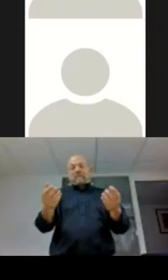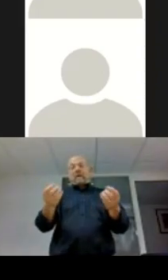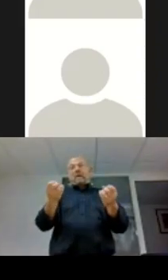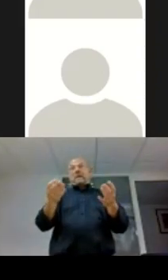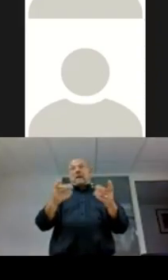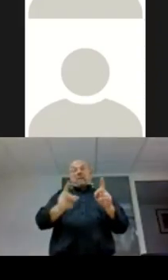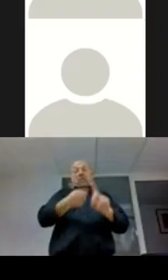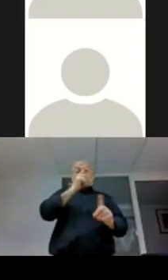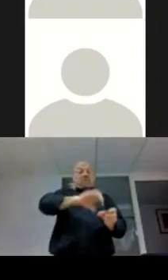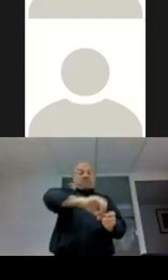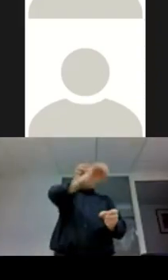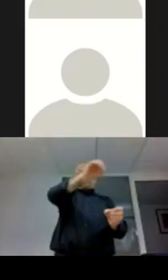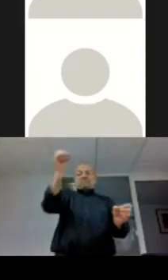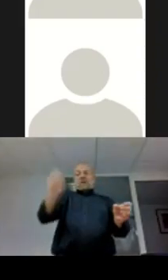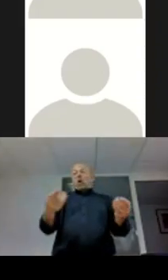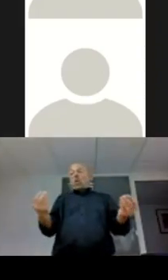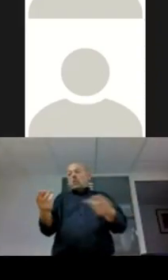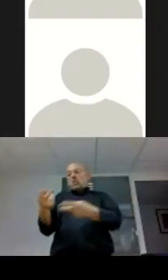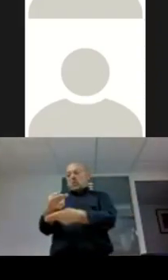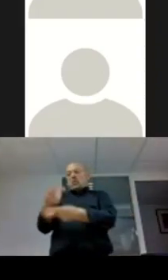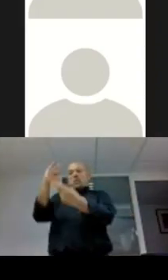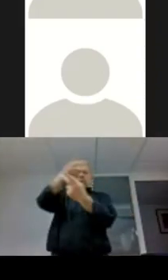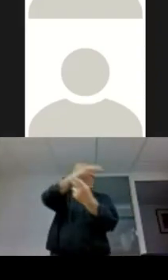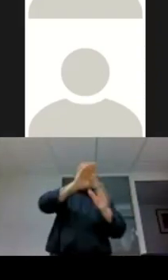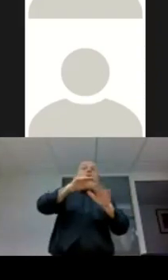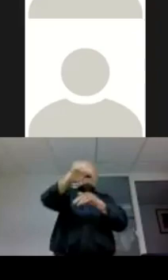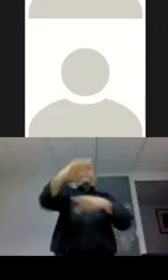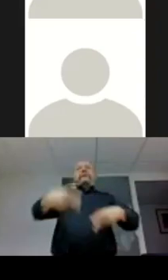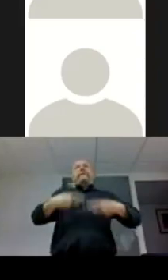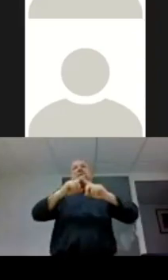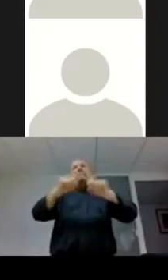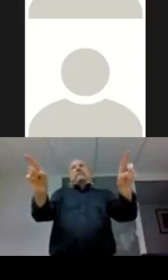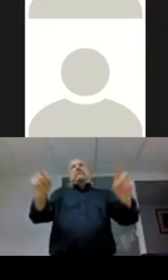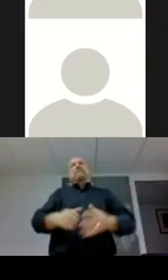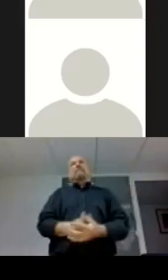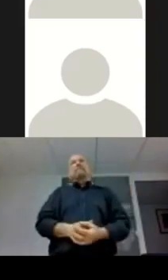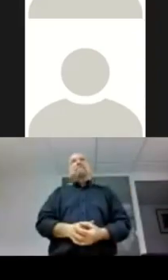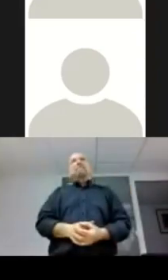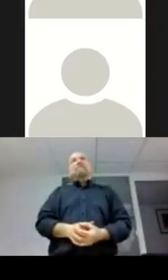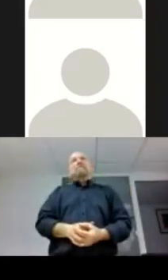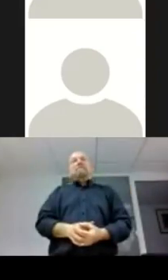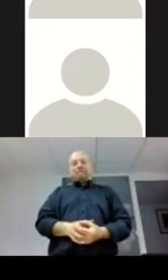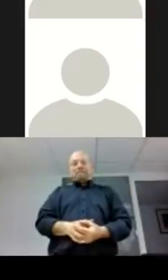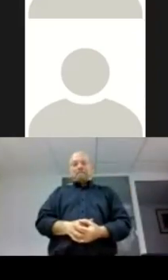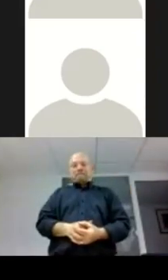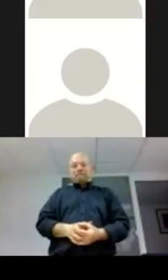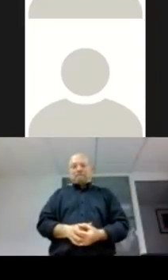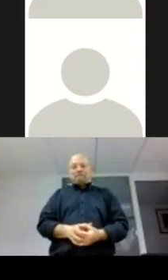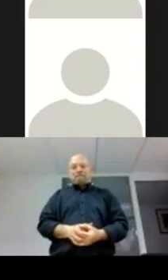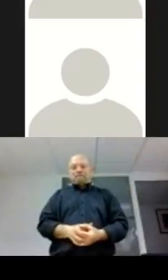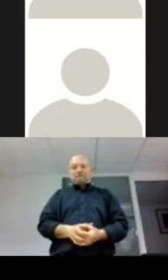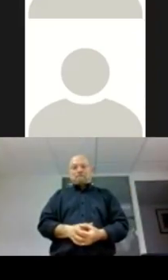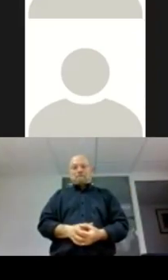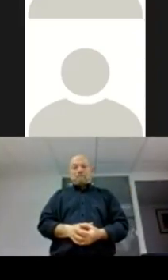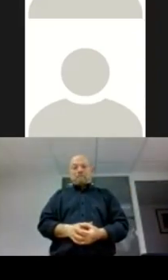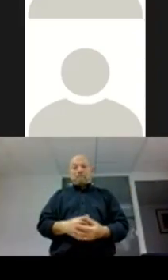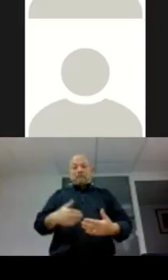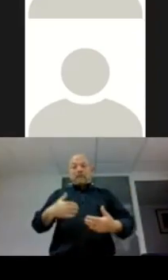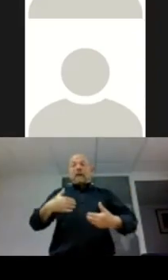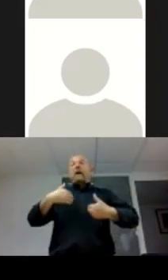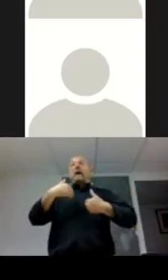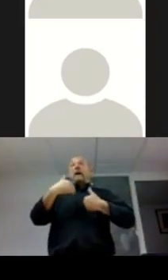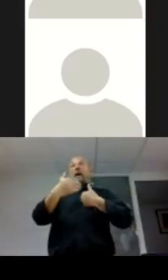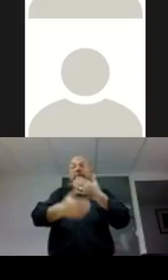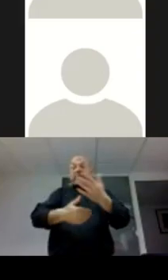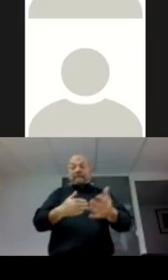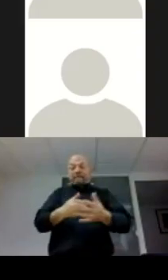de localisation avec les suites opératoires, mais c'est tout ça qui est précisé avec vous lors de la consultation. Ensuite,